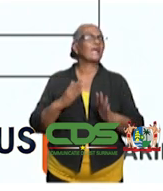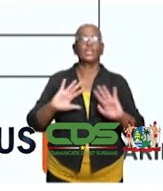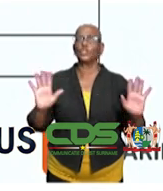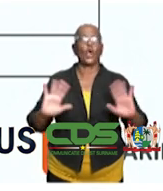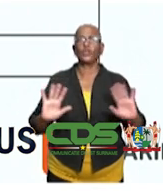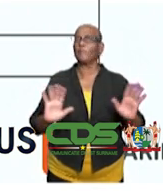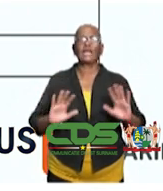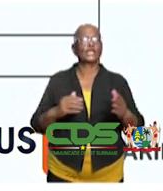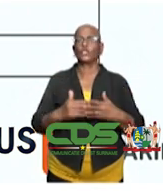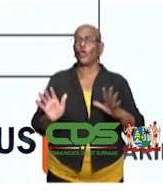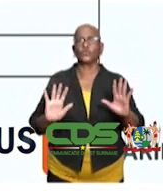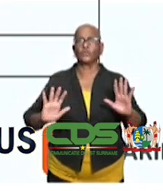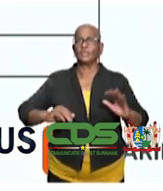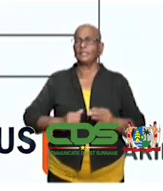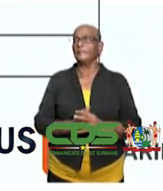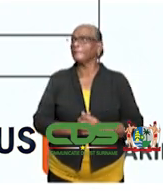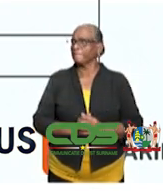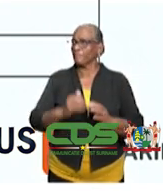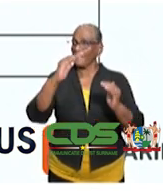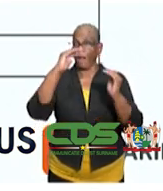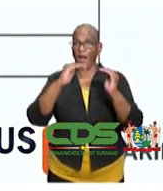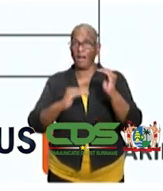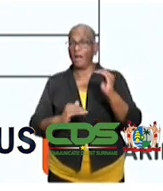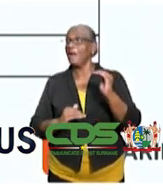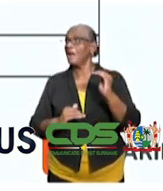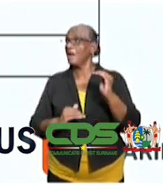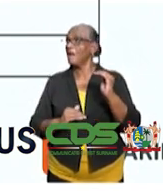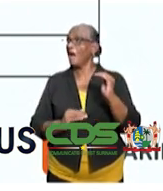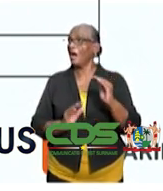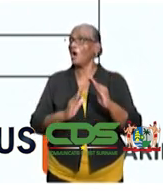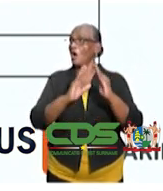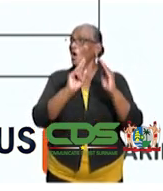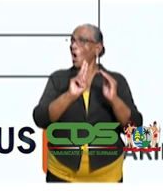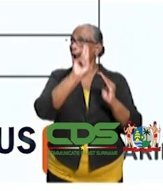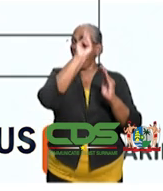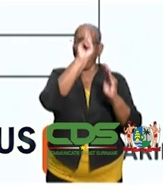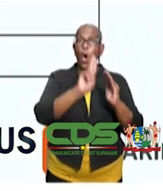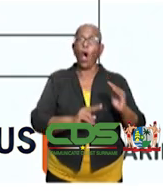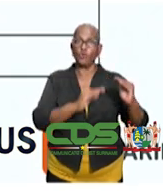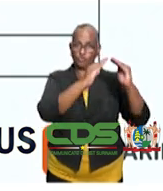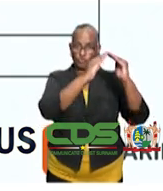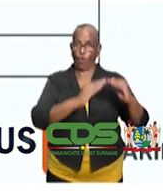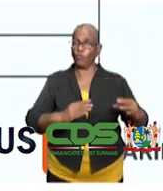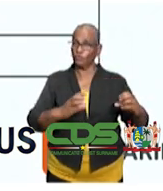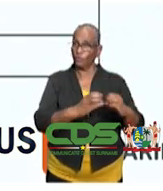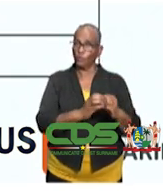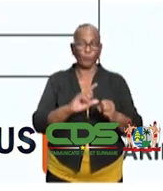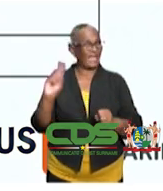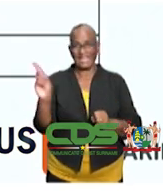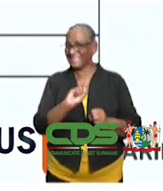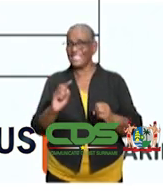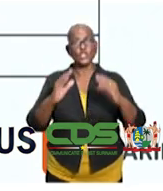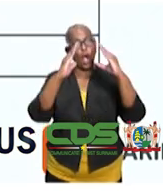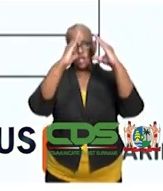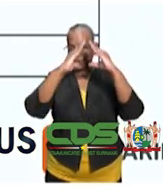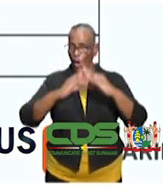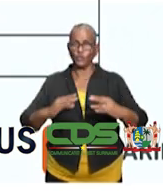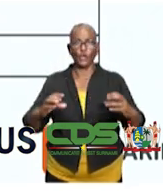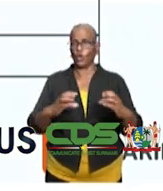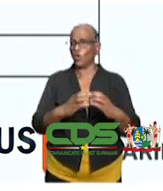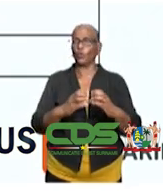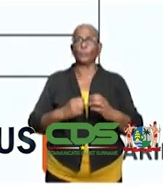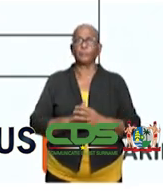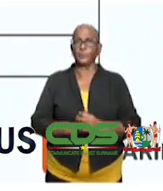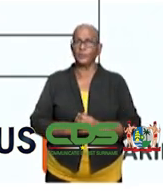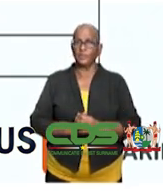laagspanningafnemers is verder onderverdeeld in een huishoudelijke groep en een niet-huishoudelijke groep.